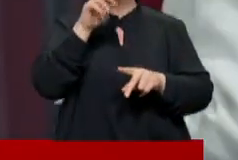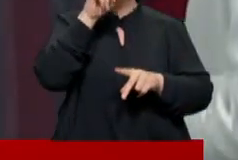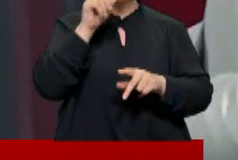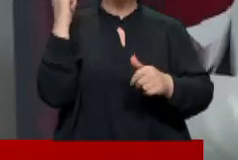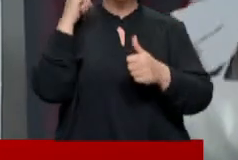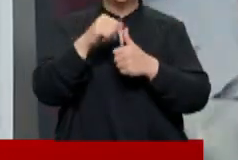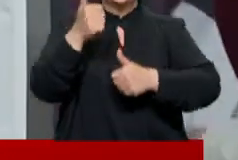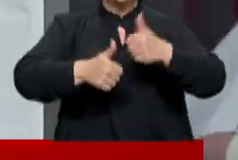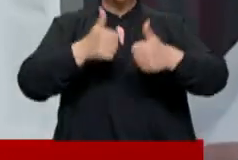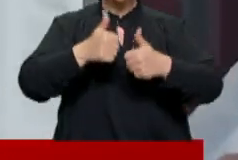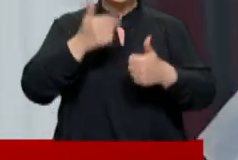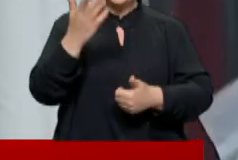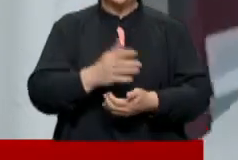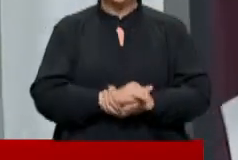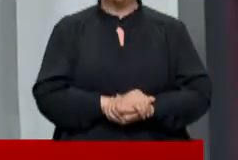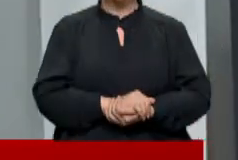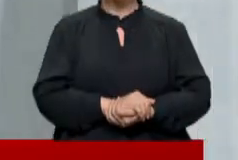Nisan'da tekrar yarışacak.